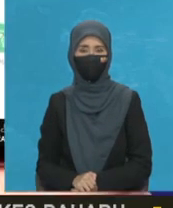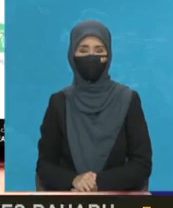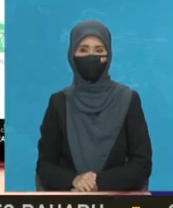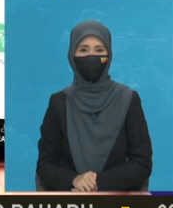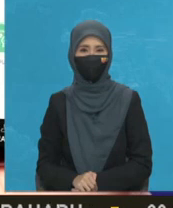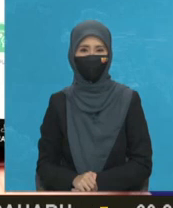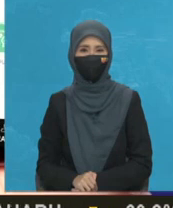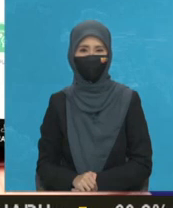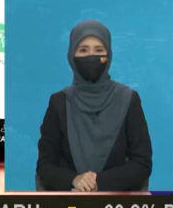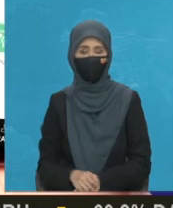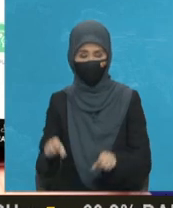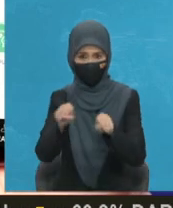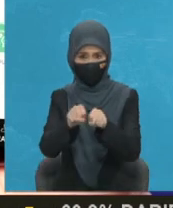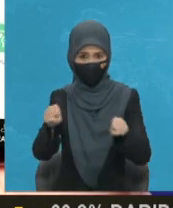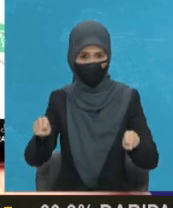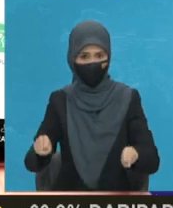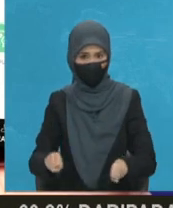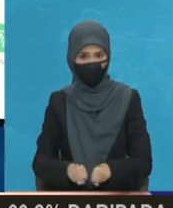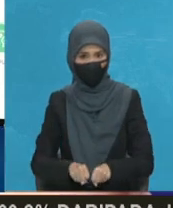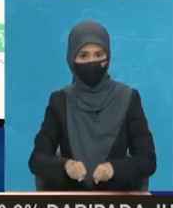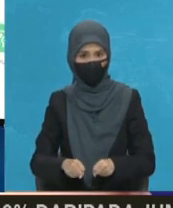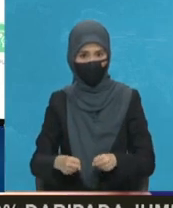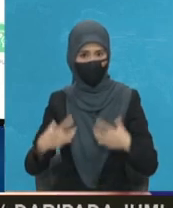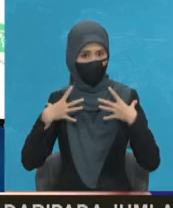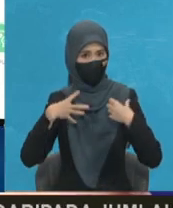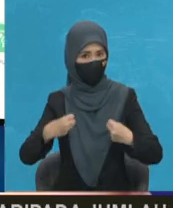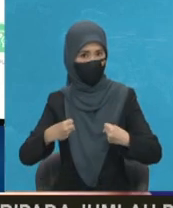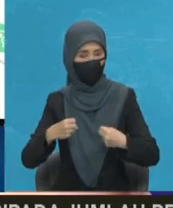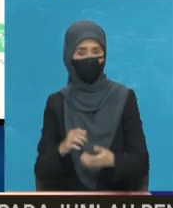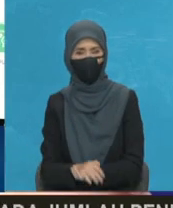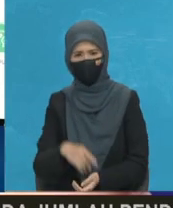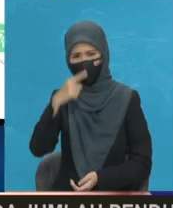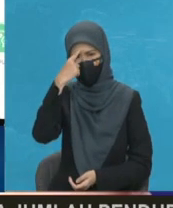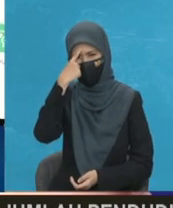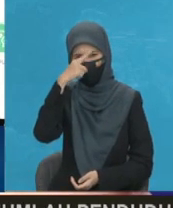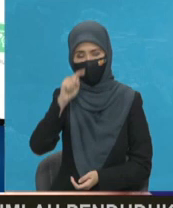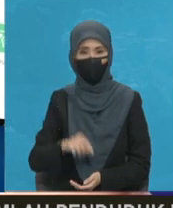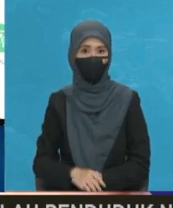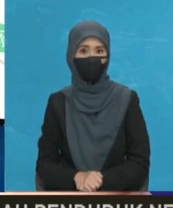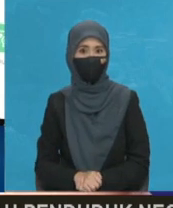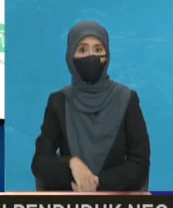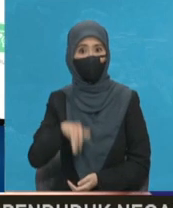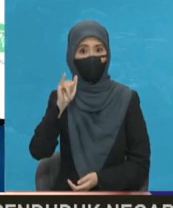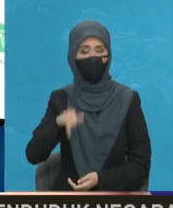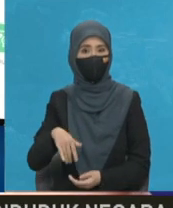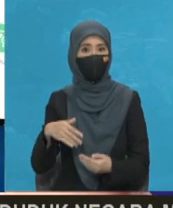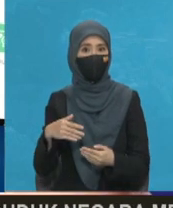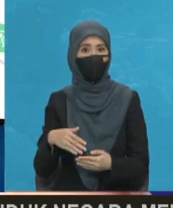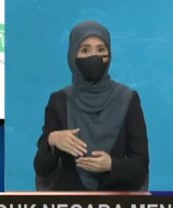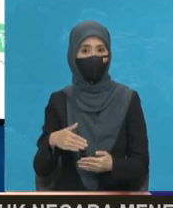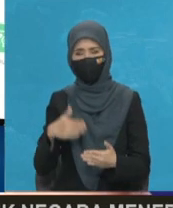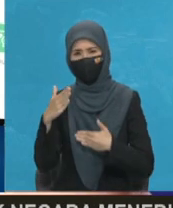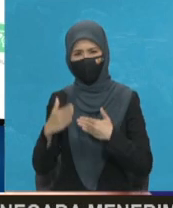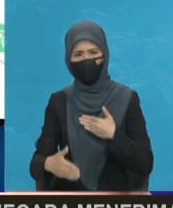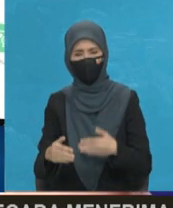ciri-ciri segel pemulihan orich sertifikat ini adalah untuk ciri khas khusus untuk bekas kisko Wisma base yang